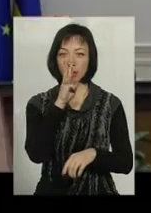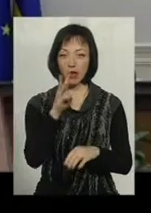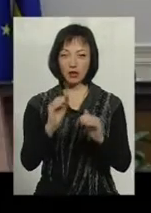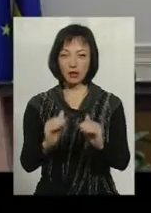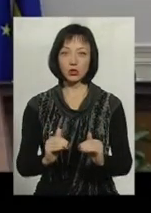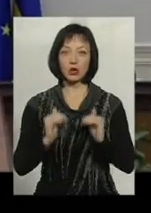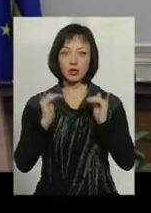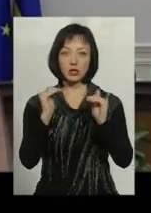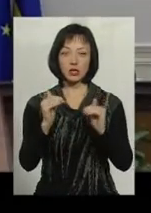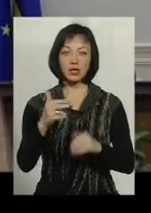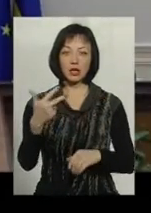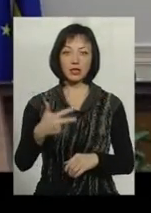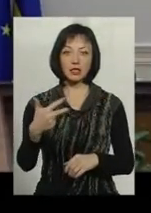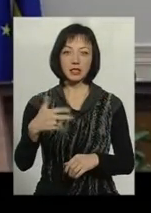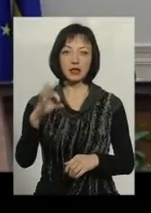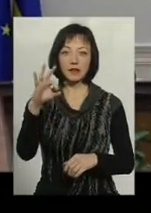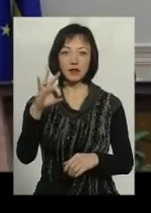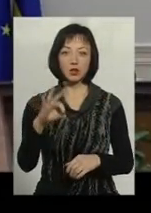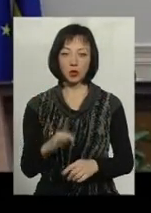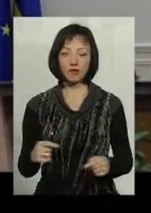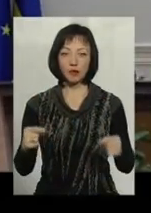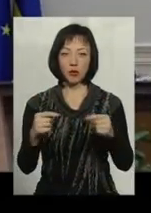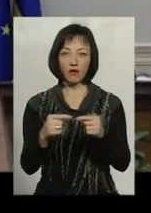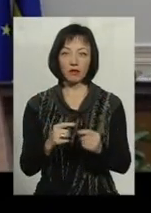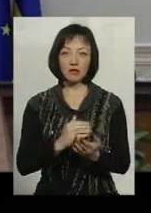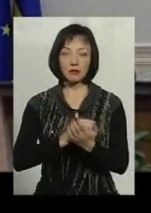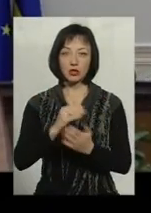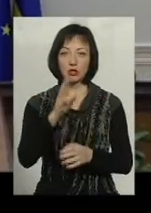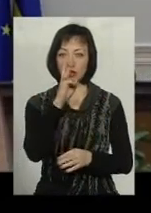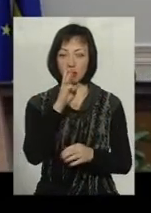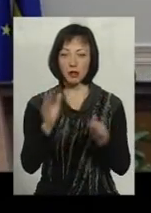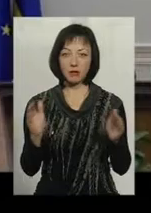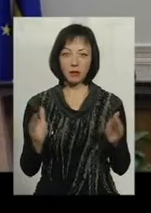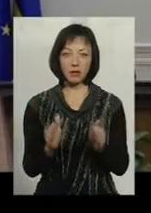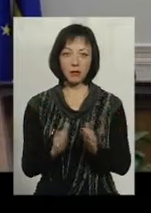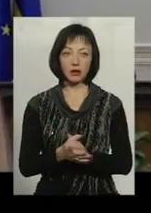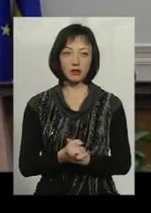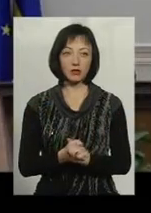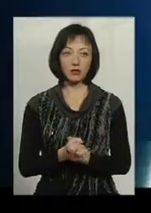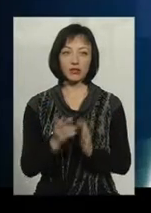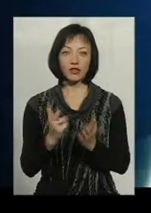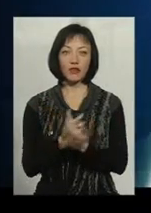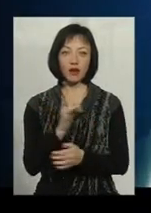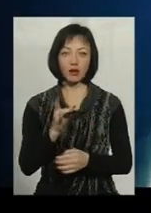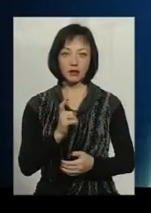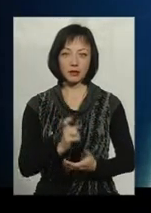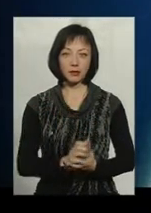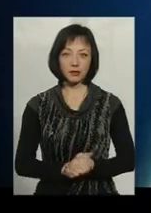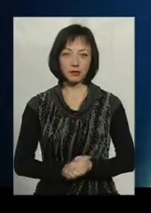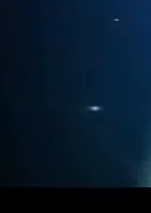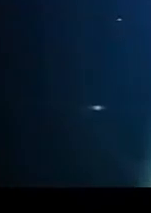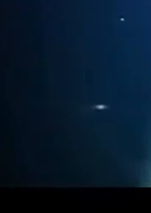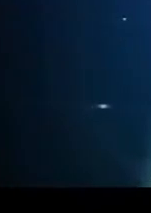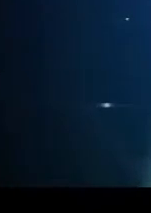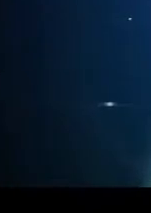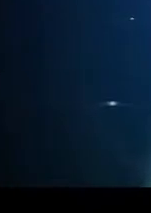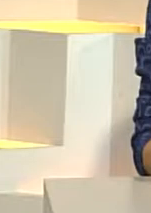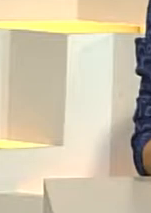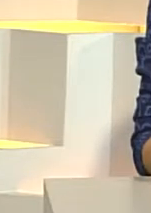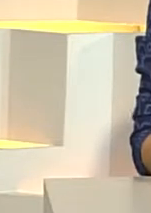відбудеться зростання мінімальної заробітної плати до 3200 гривень. Це вдвічі.